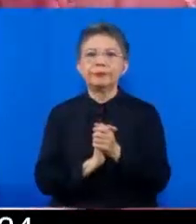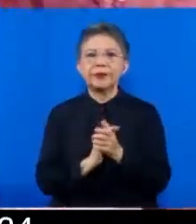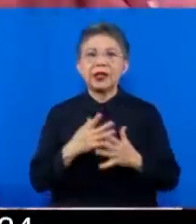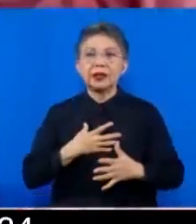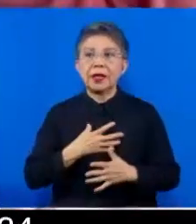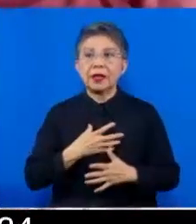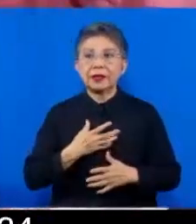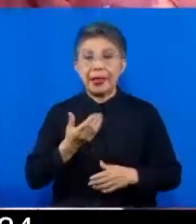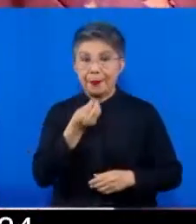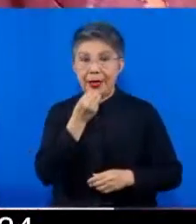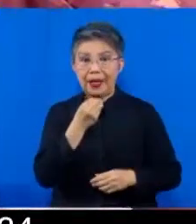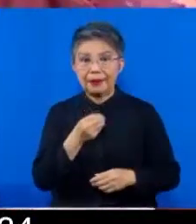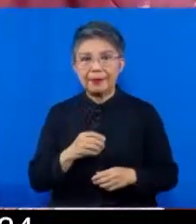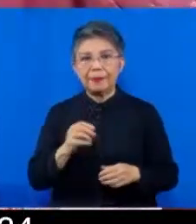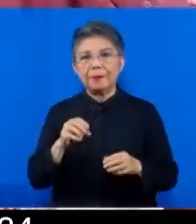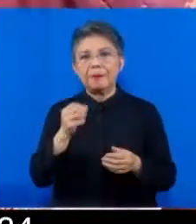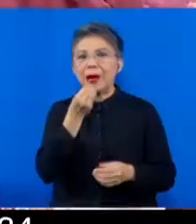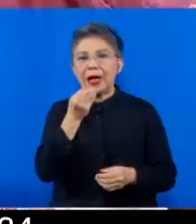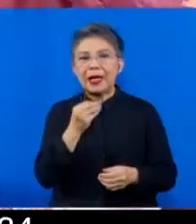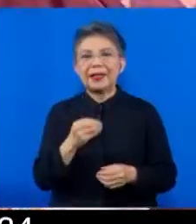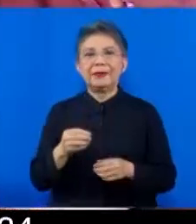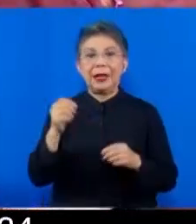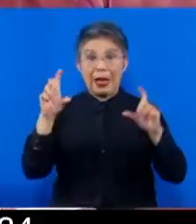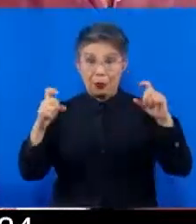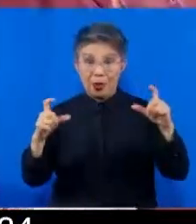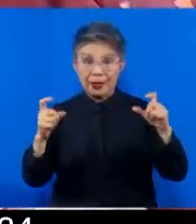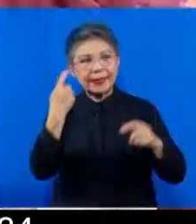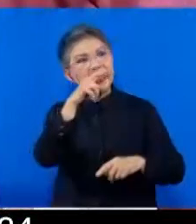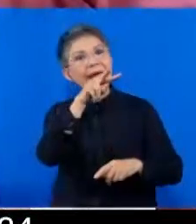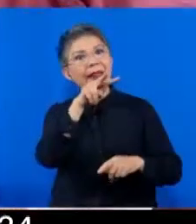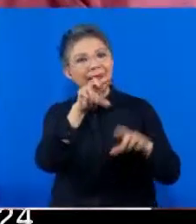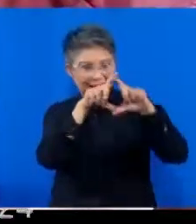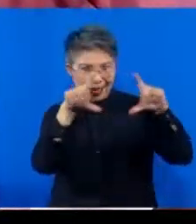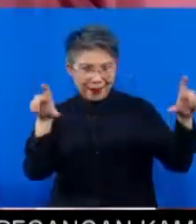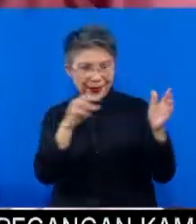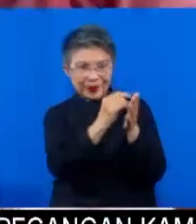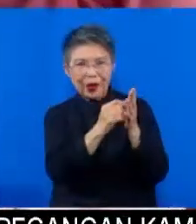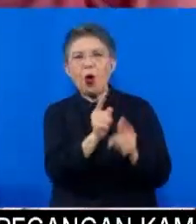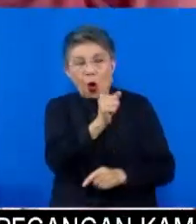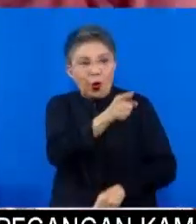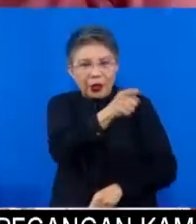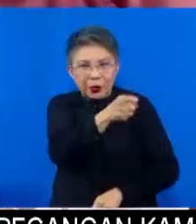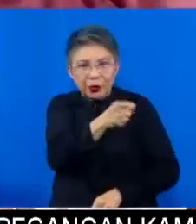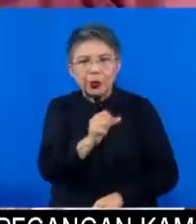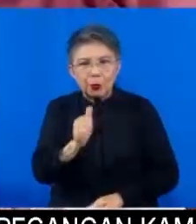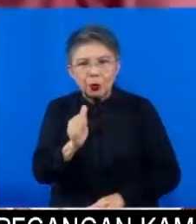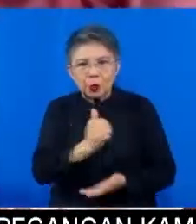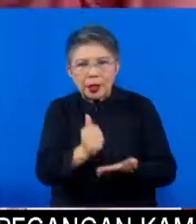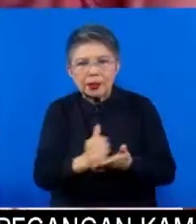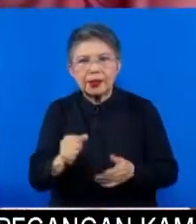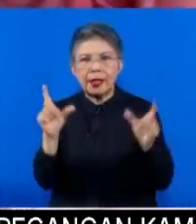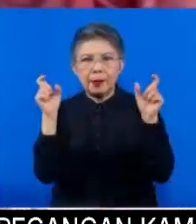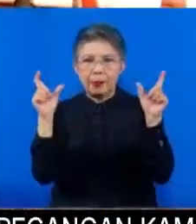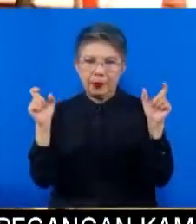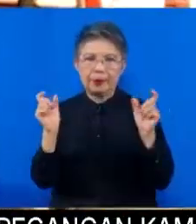suka makan khas Lamongan ya, seperti pecel lele gini, dilihat dari spanduknya udah kelihatan banget. Jadi lebih gampang ya? Lebih